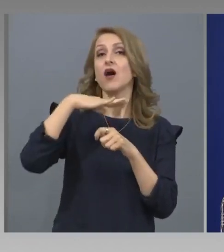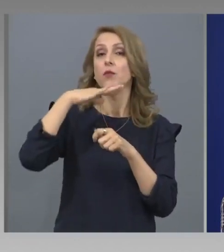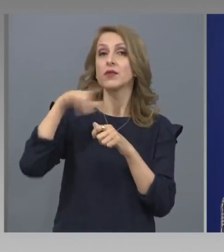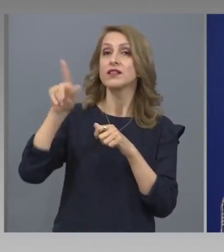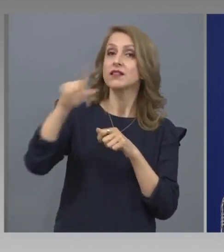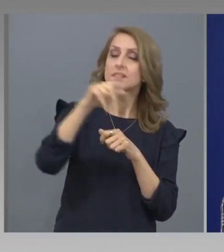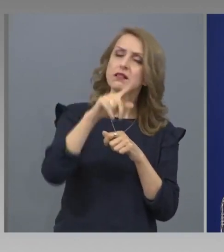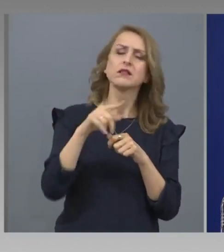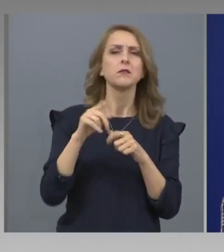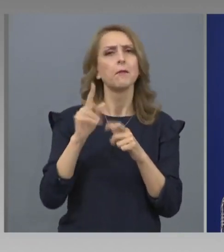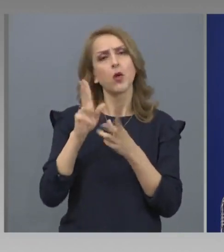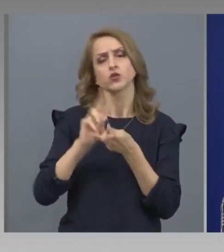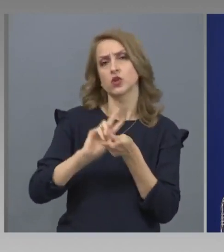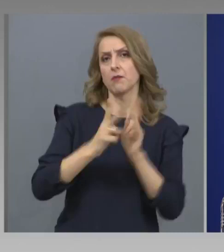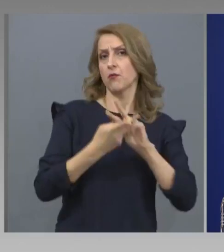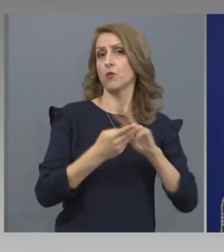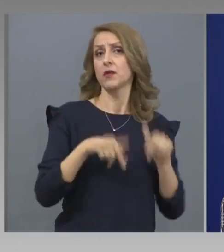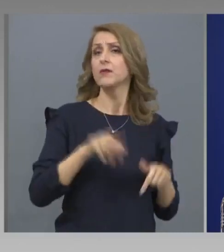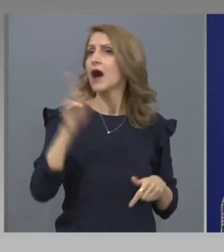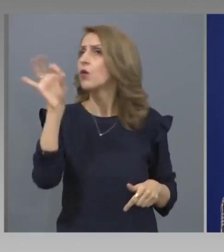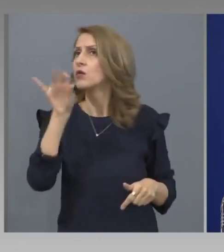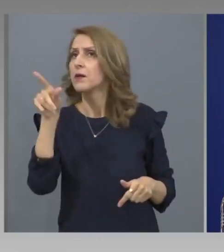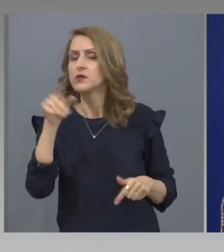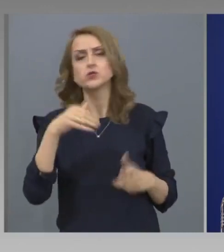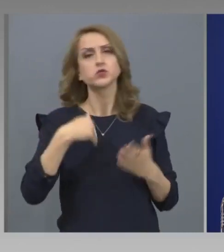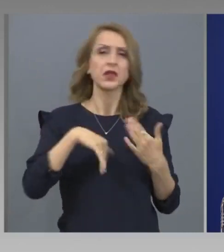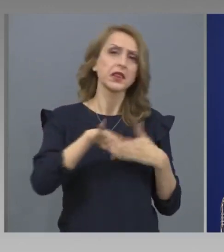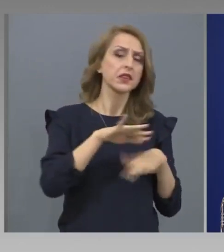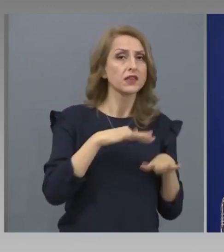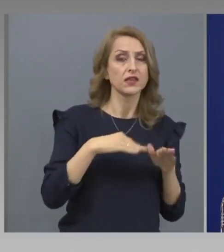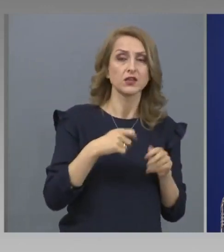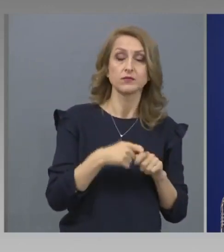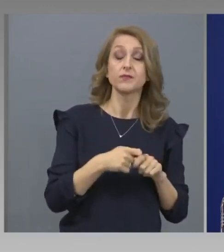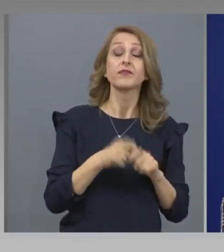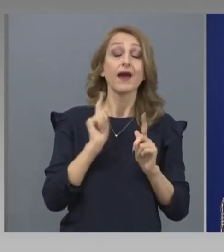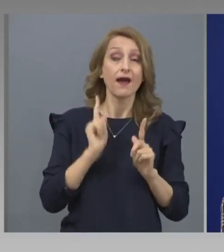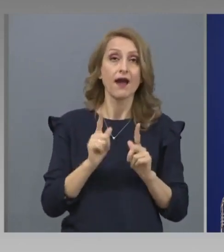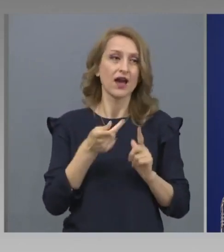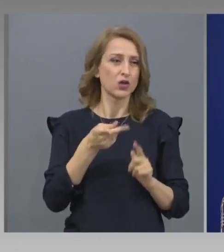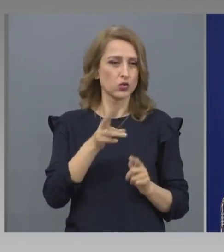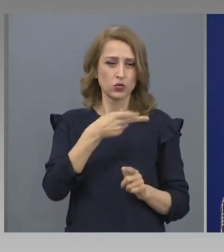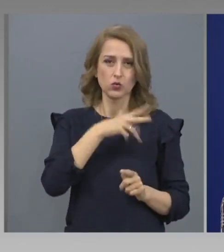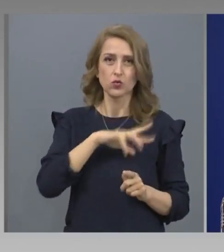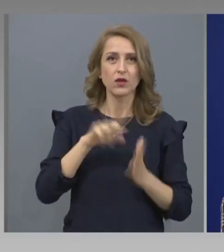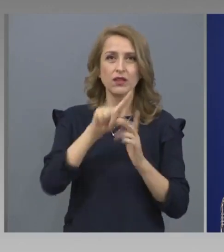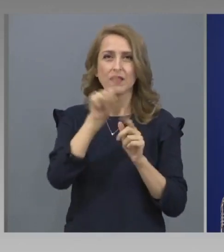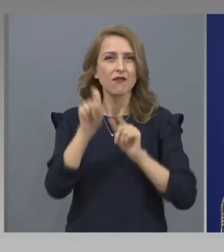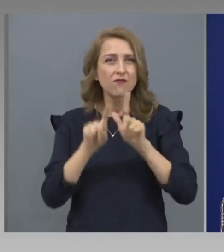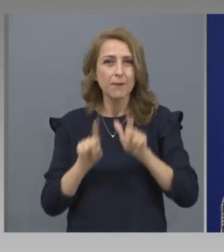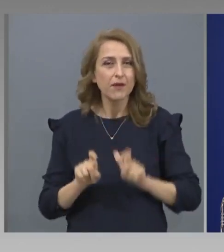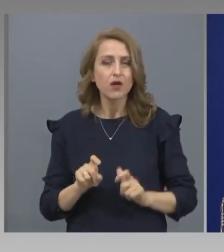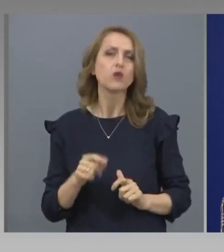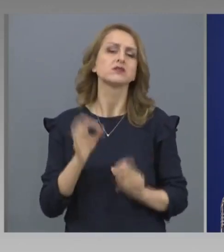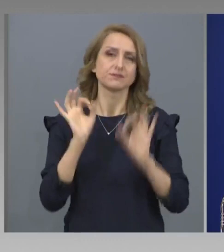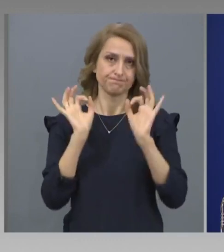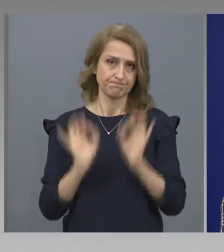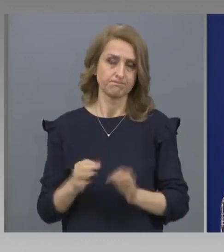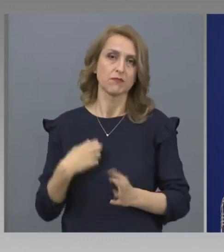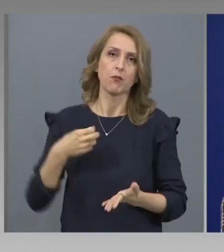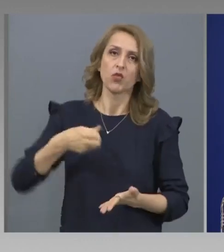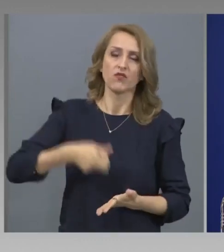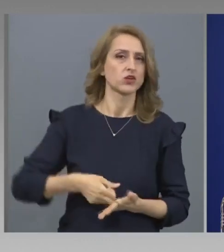един момент. По отношение на другите въпроси, абсолютно потвърждавам, че не е имало някакви разногласия, освен в